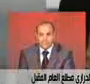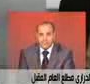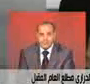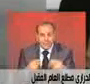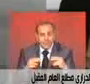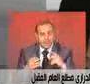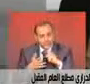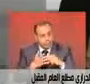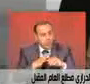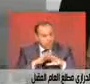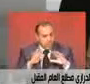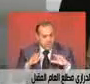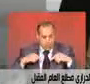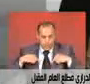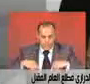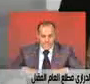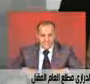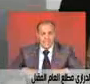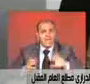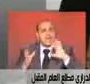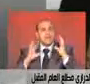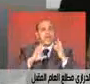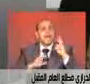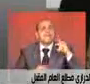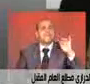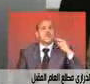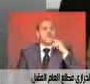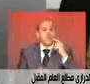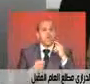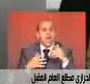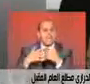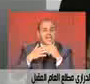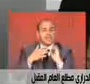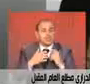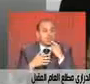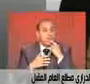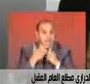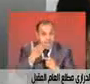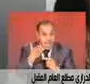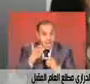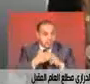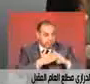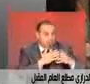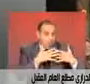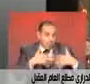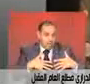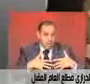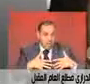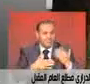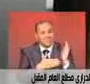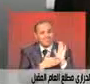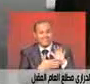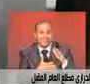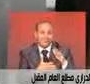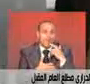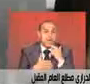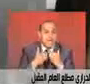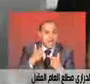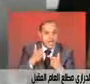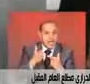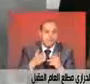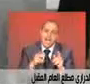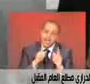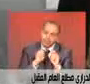على الاتفاق قال وزير البيئة في البيرو مانويل بولغار إن النص المتفق عليه ليس مثاليا، لكنه